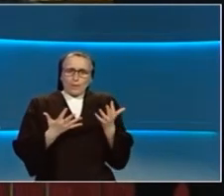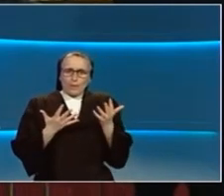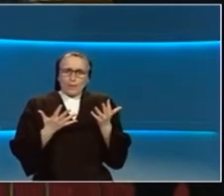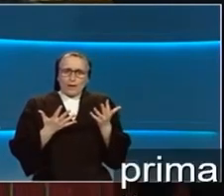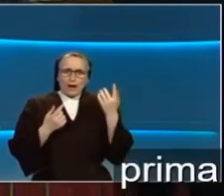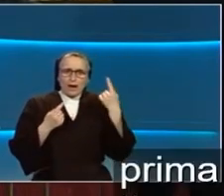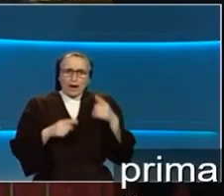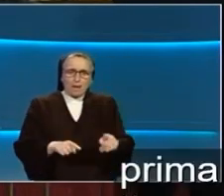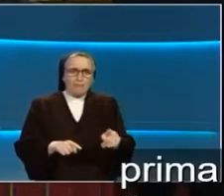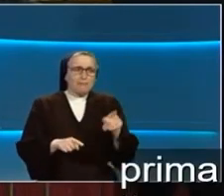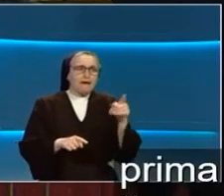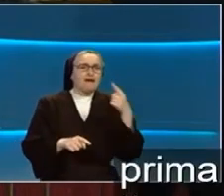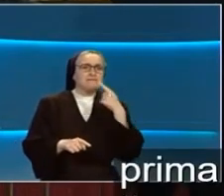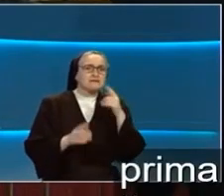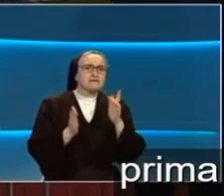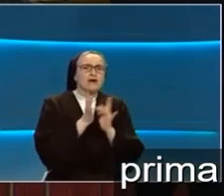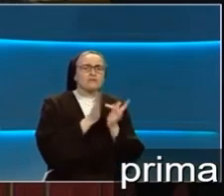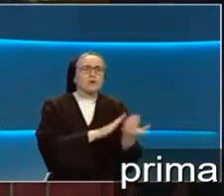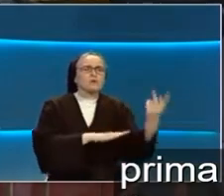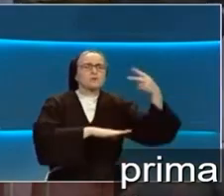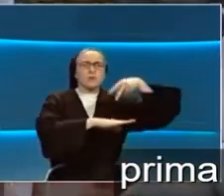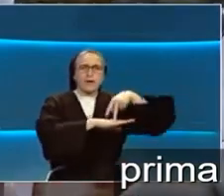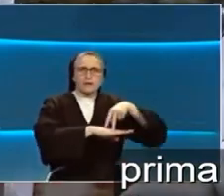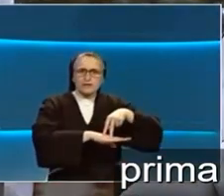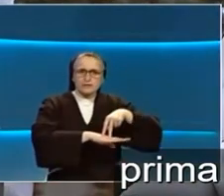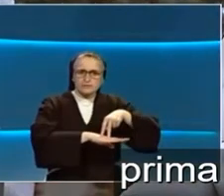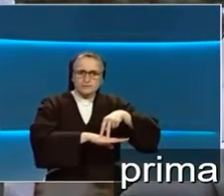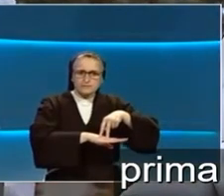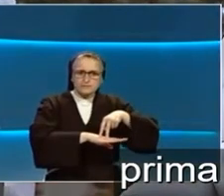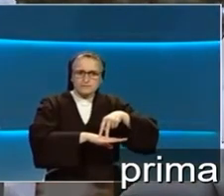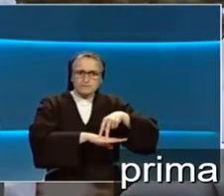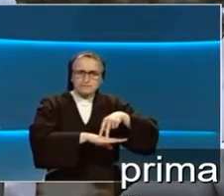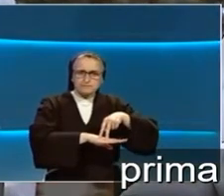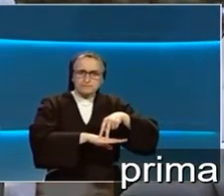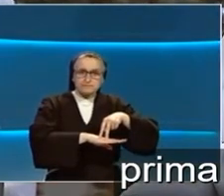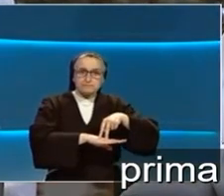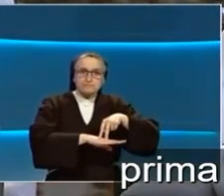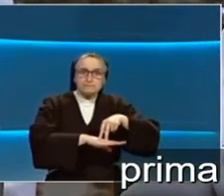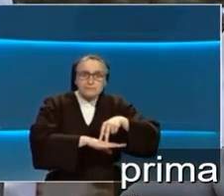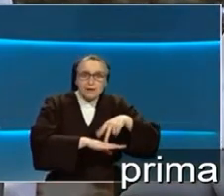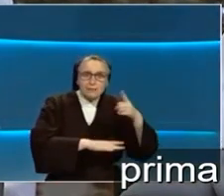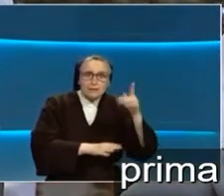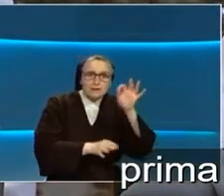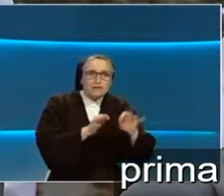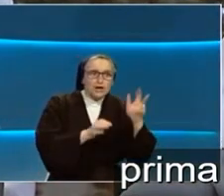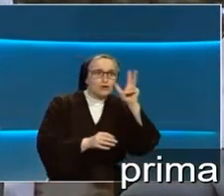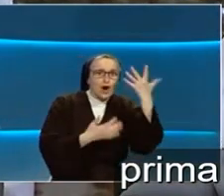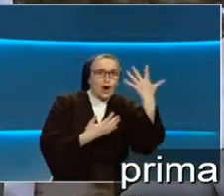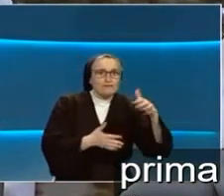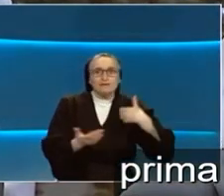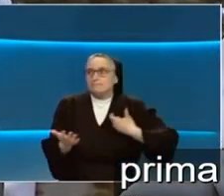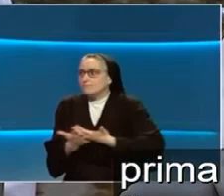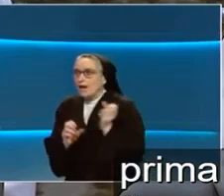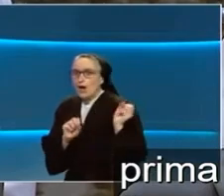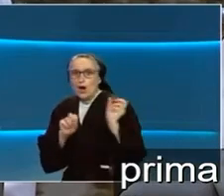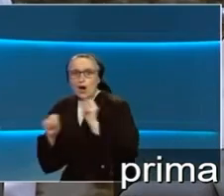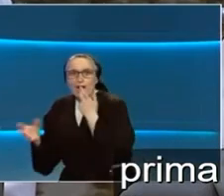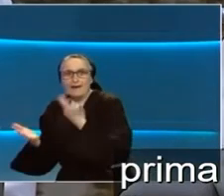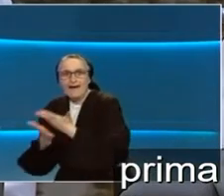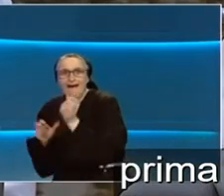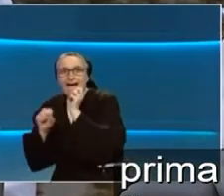그리고 거기에서 빛나는 옷을 입은 두 남자가 예수 그리스도께서 부활하셨다는 것을